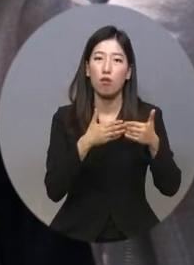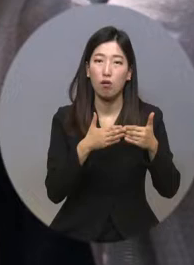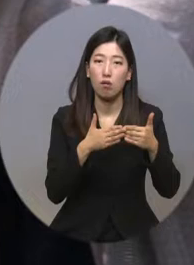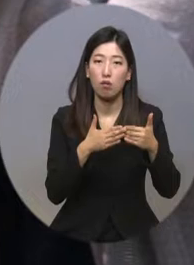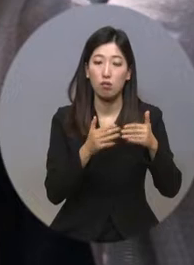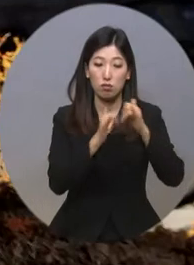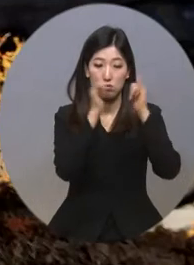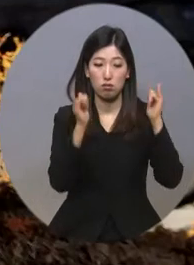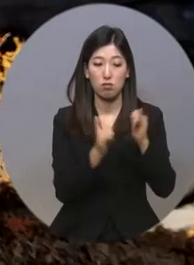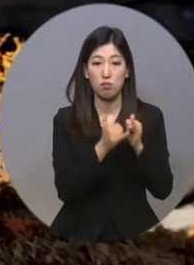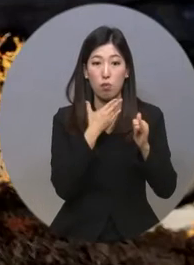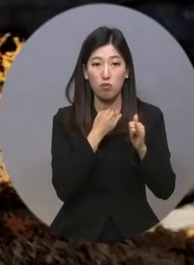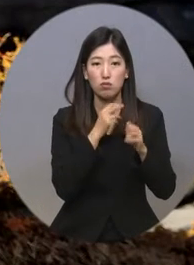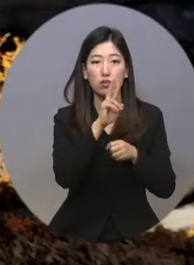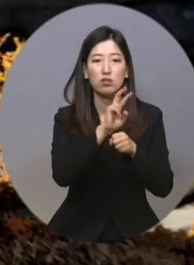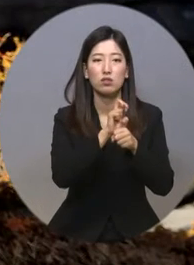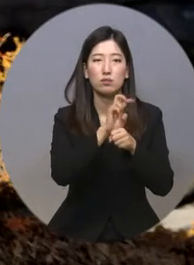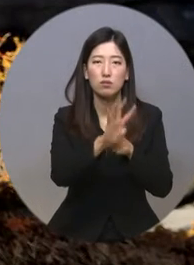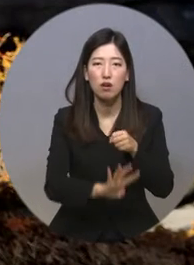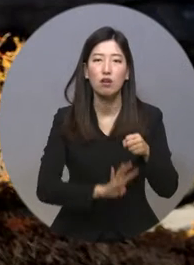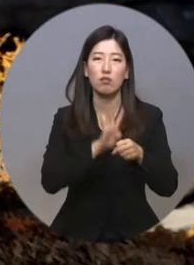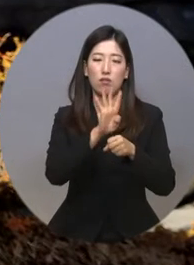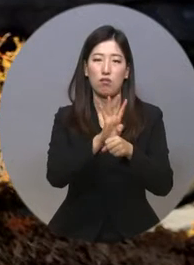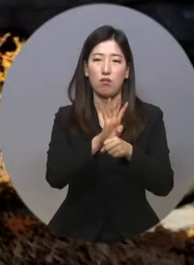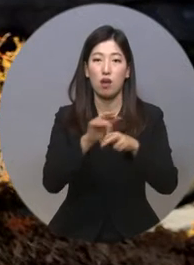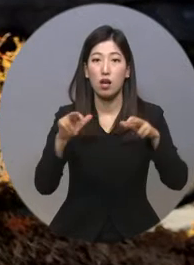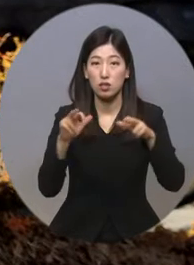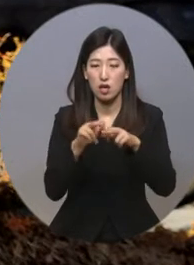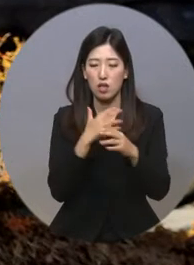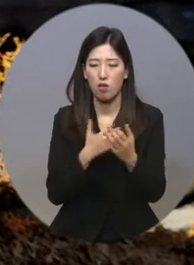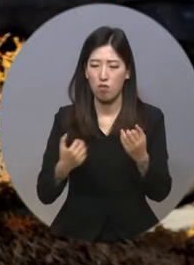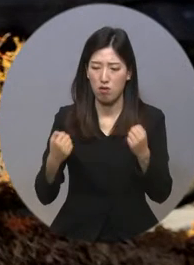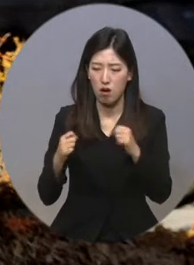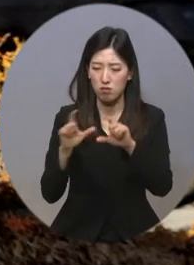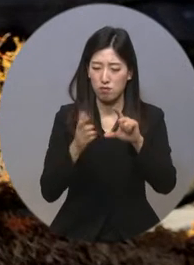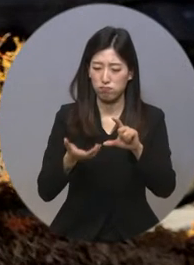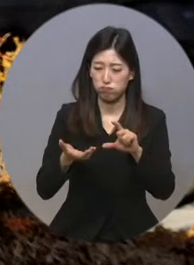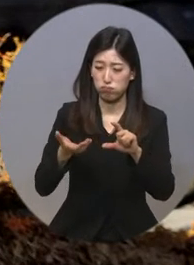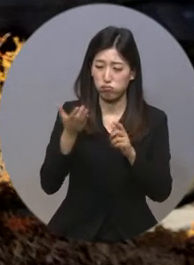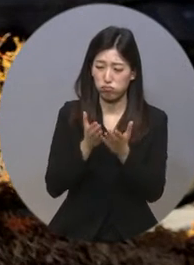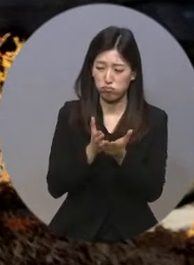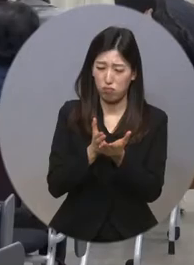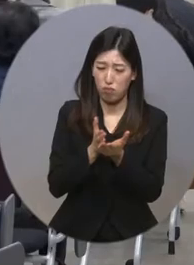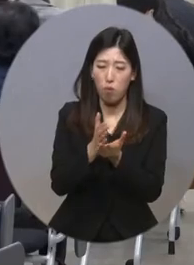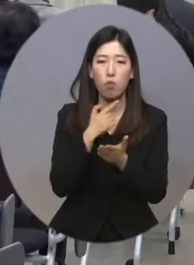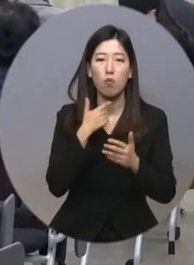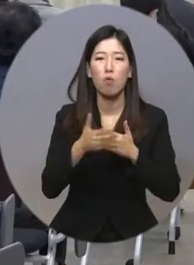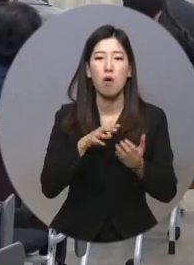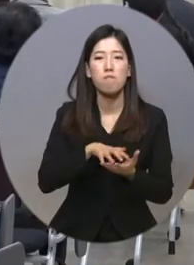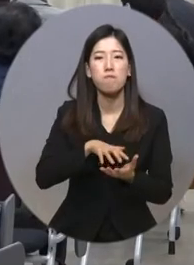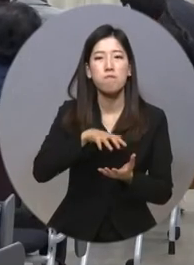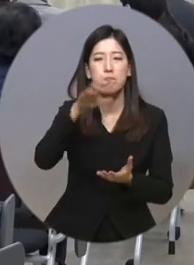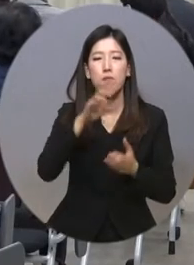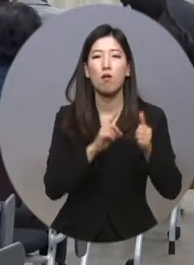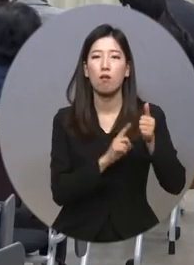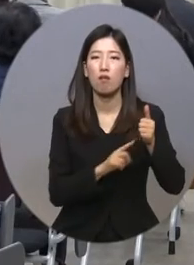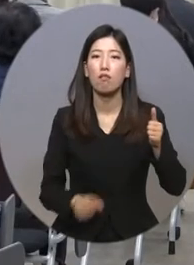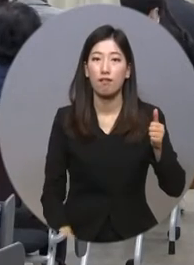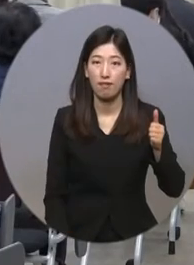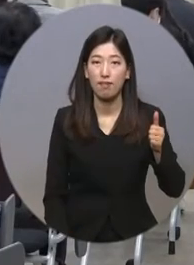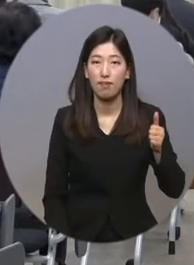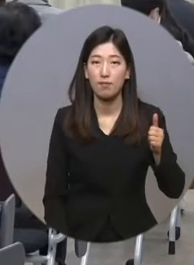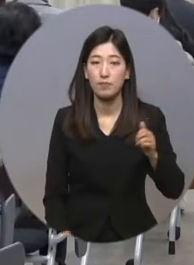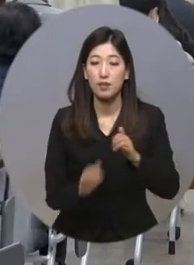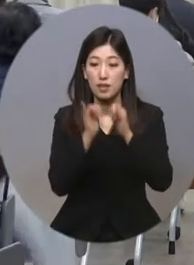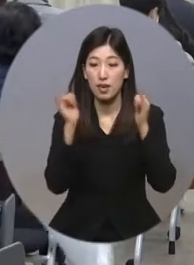장애인의 권이 장애인이 건강한 삶을 위해 일하는 사회복지사로서 경험을 바탕으로 사회복지사가